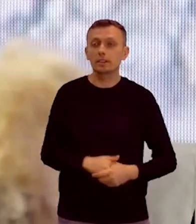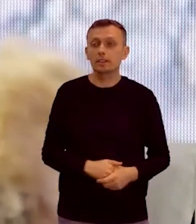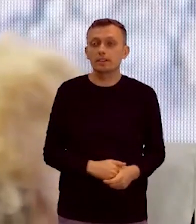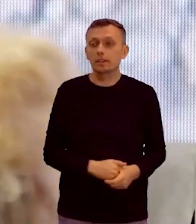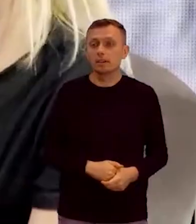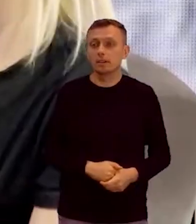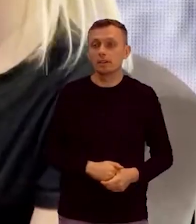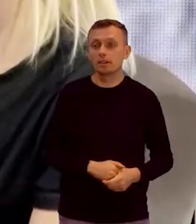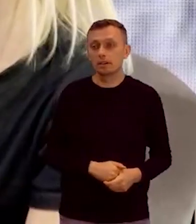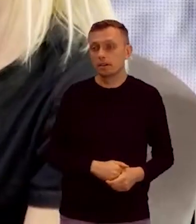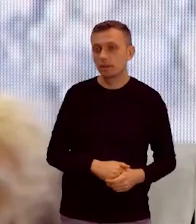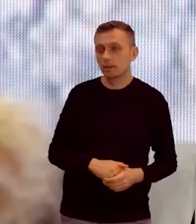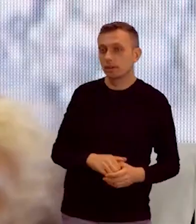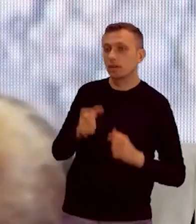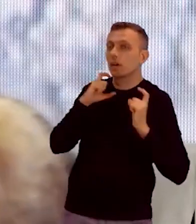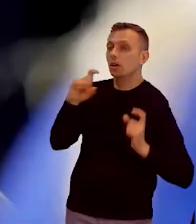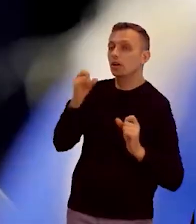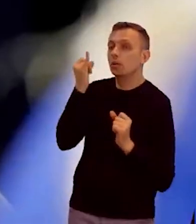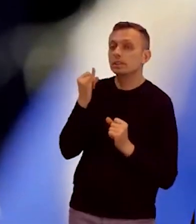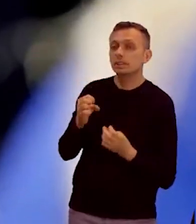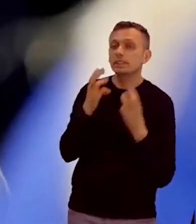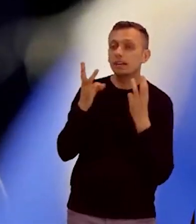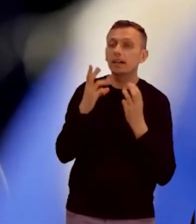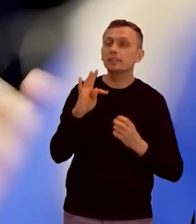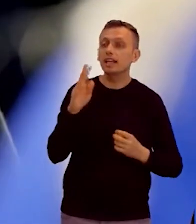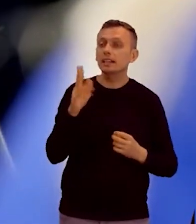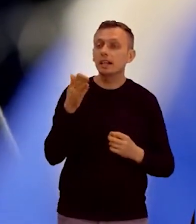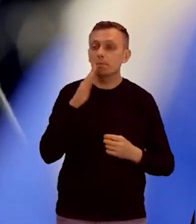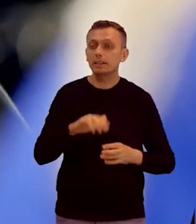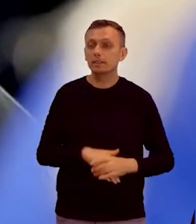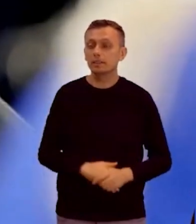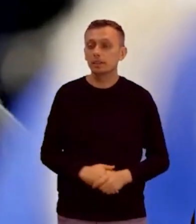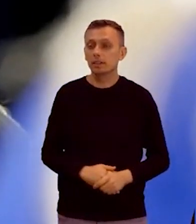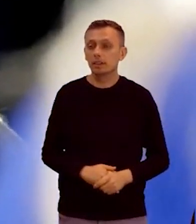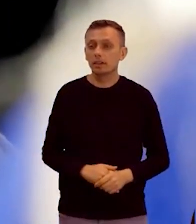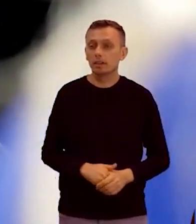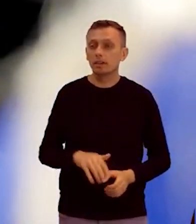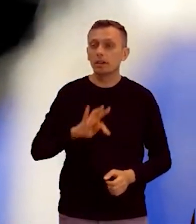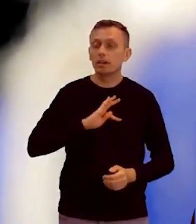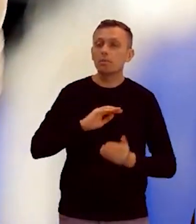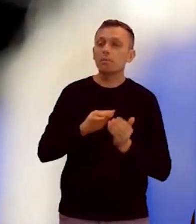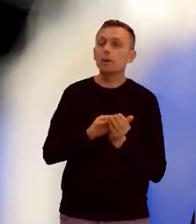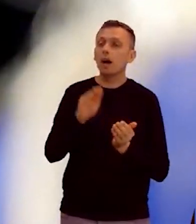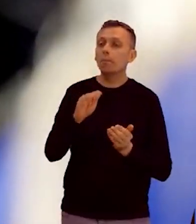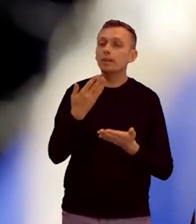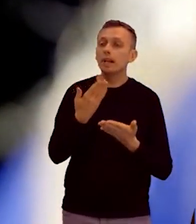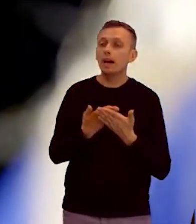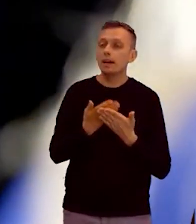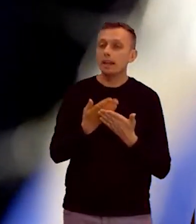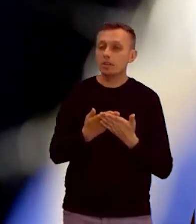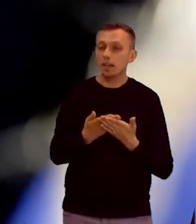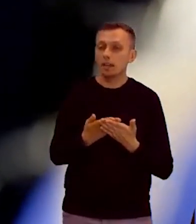jest ważny? Tak, bardzo. Dlaczego? No bo moim zdaniem dlatego, że gdybyśmy się nie